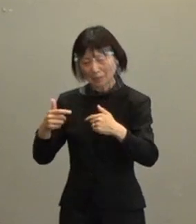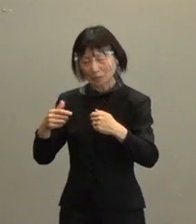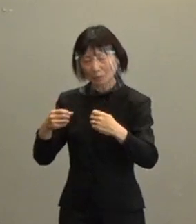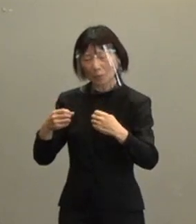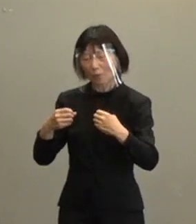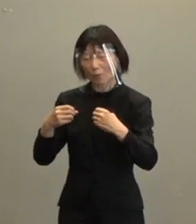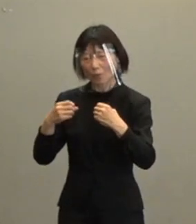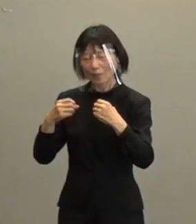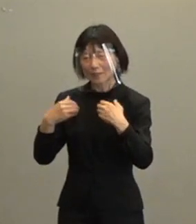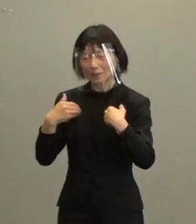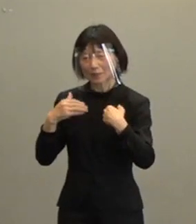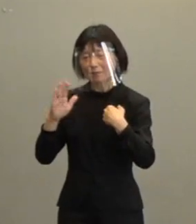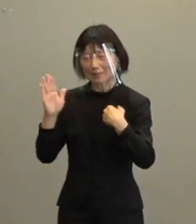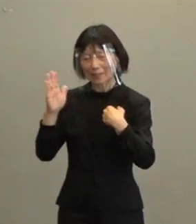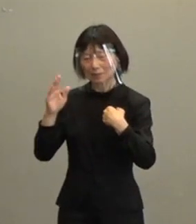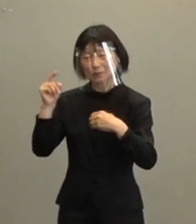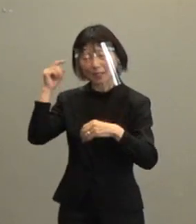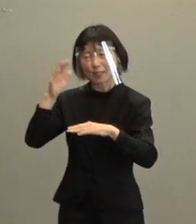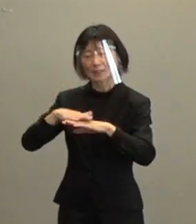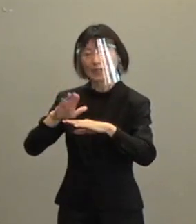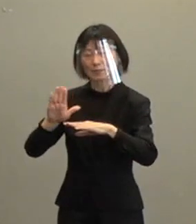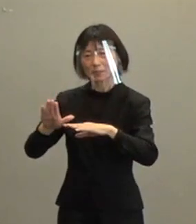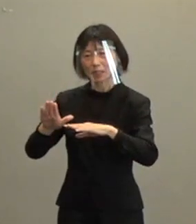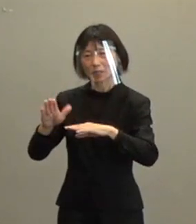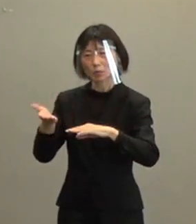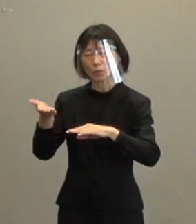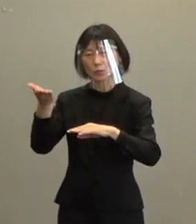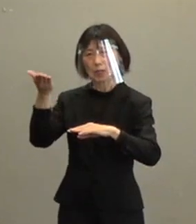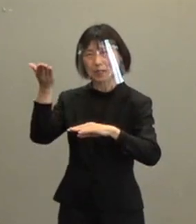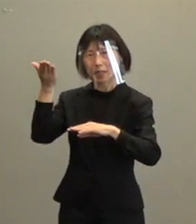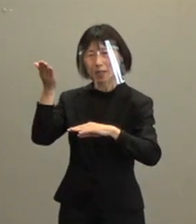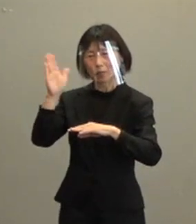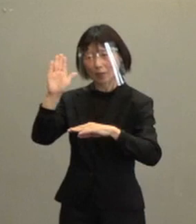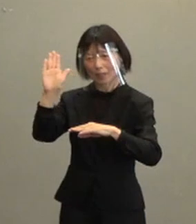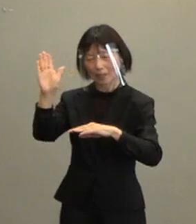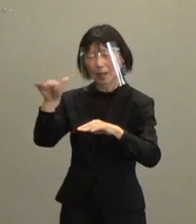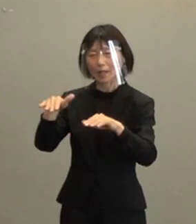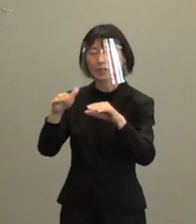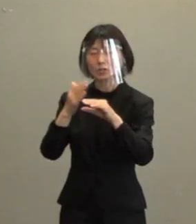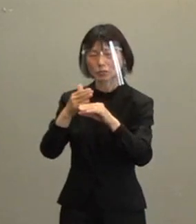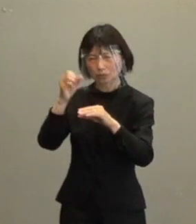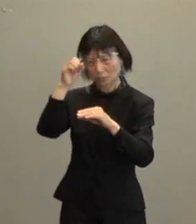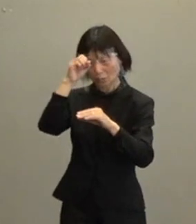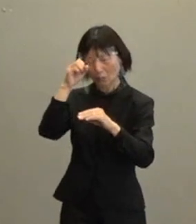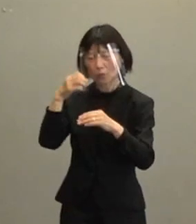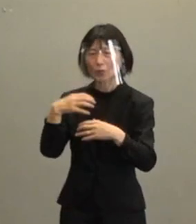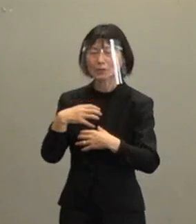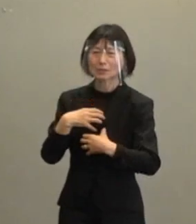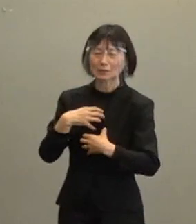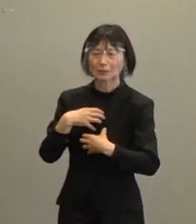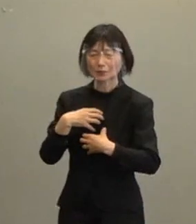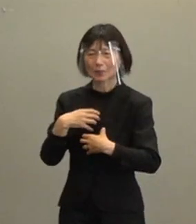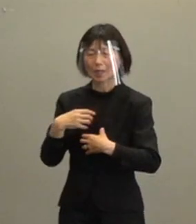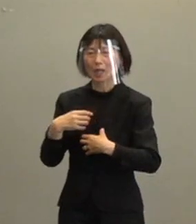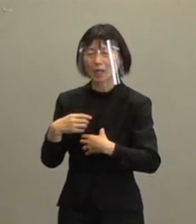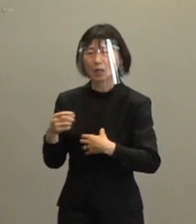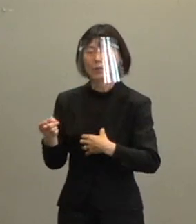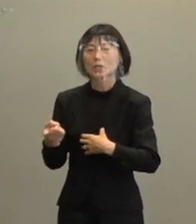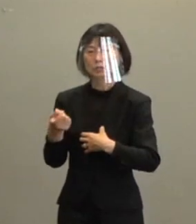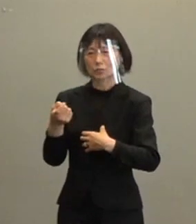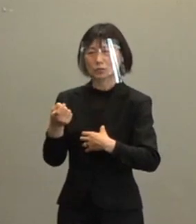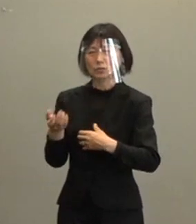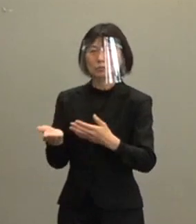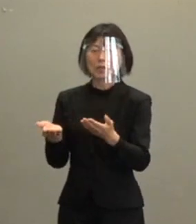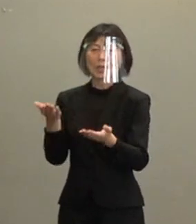って、そうした考え方がありました。その上でこれから熱中症のリスクが出てくる、よりそのバランス